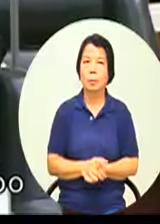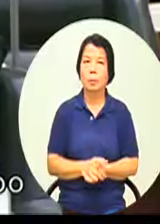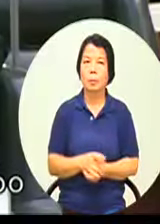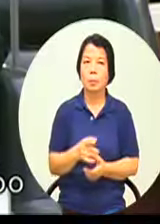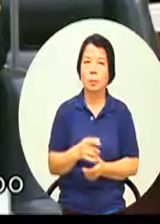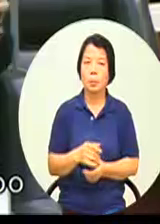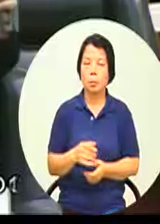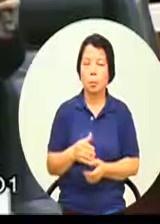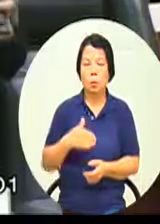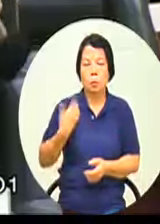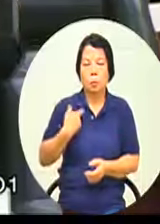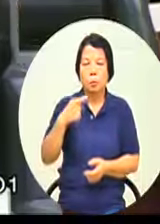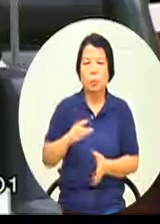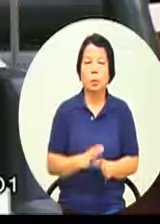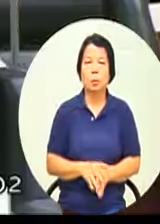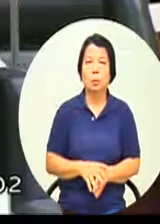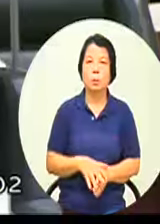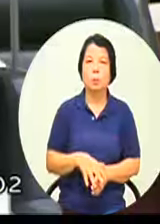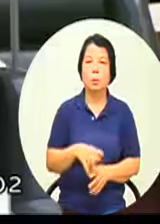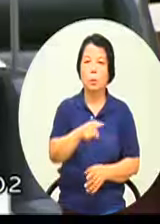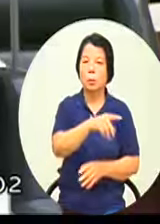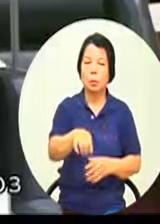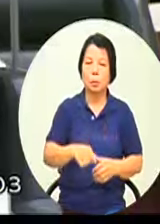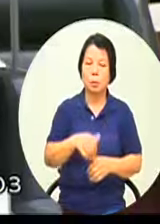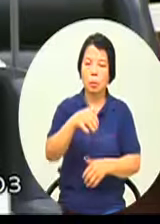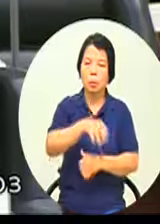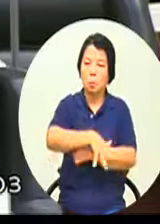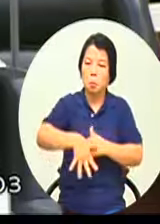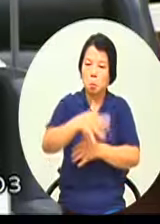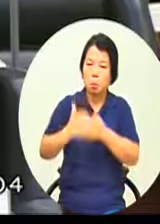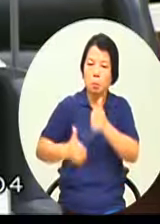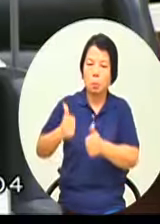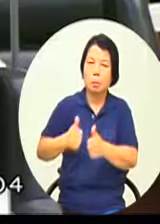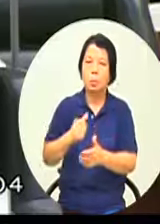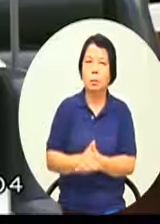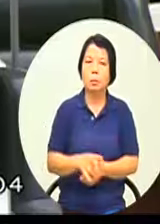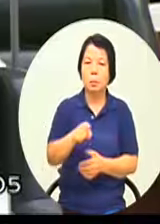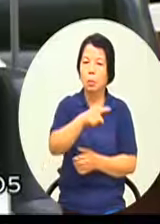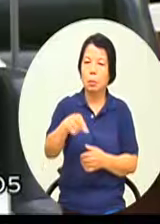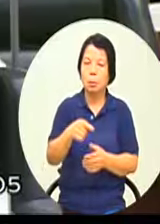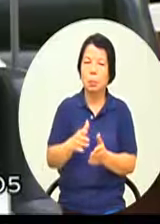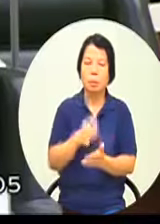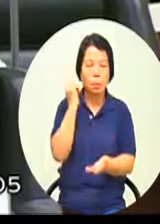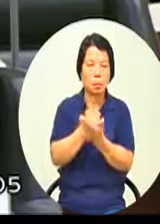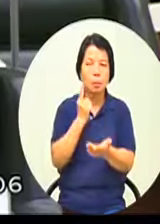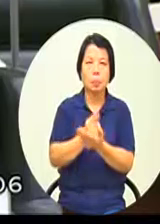我真正唔知影，讲咱在座咱遮个局处长啊，恁是逐工拢是